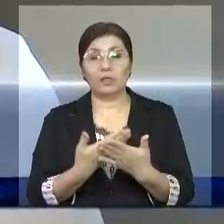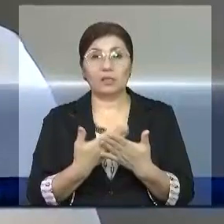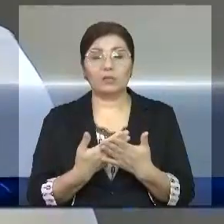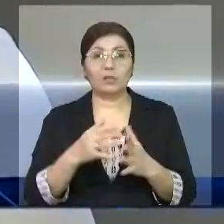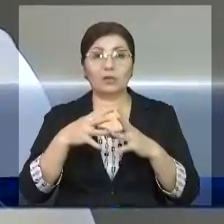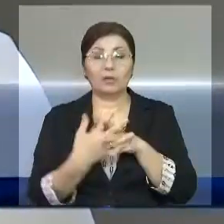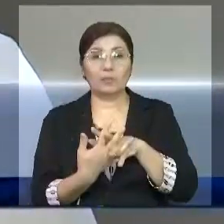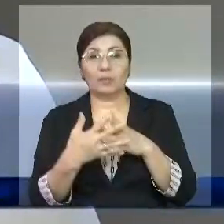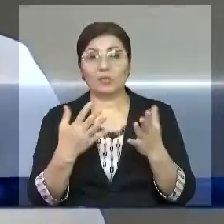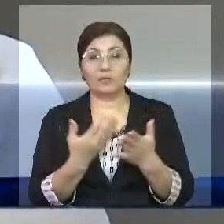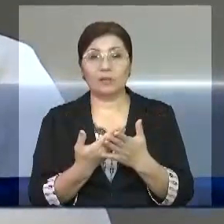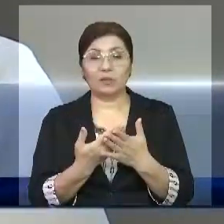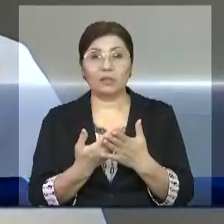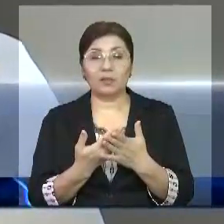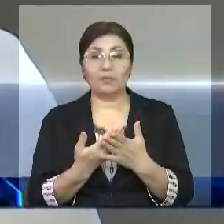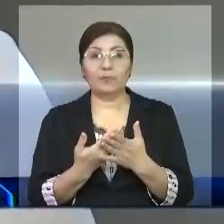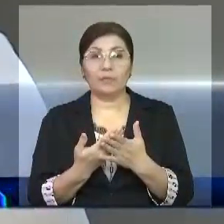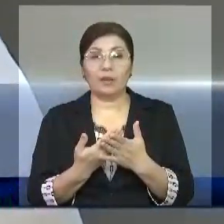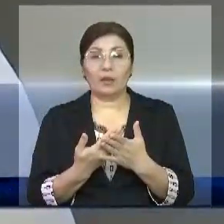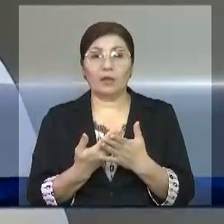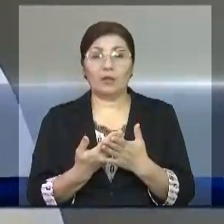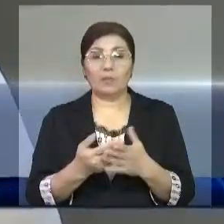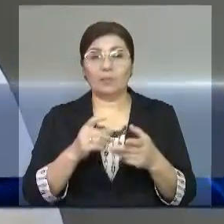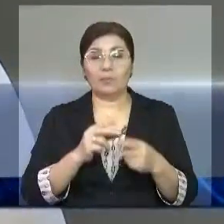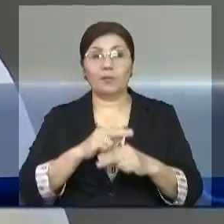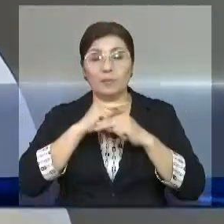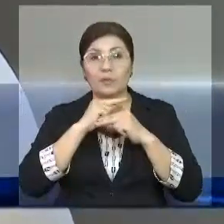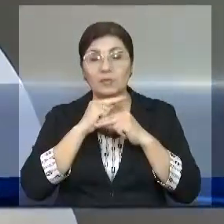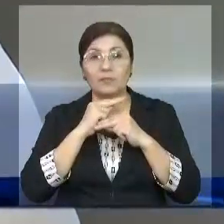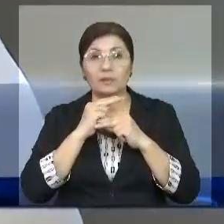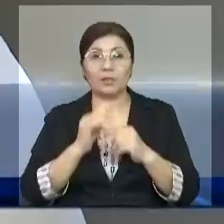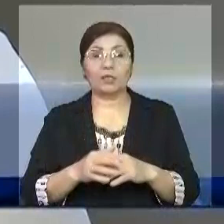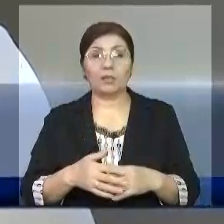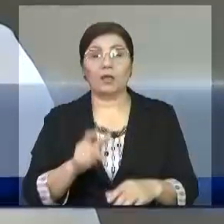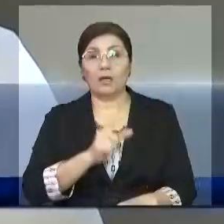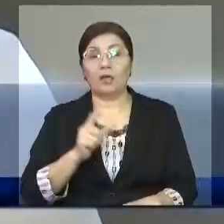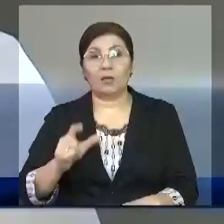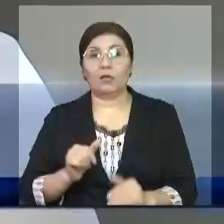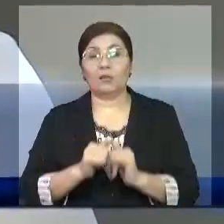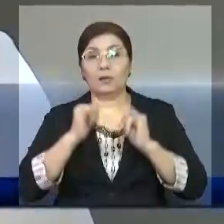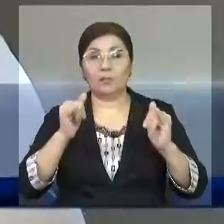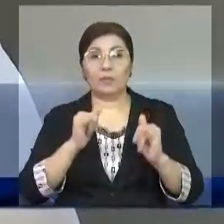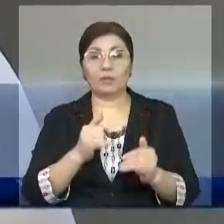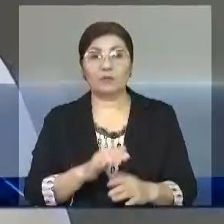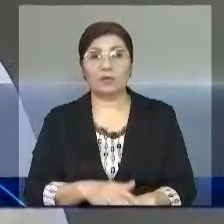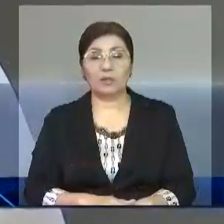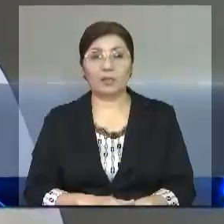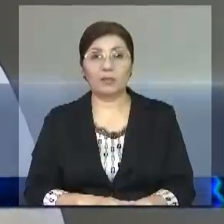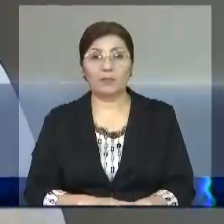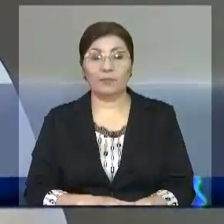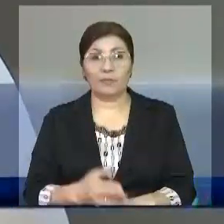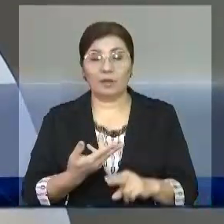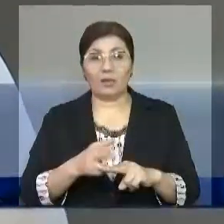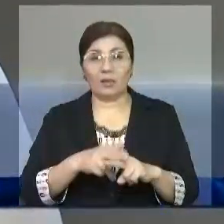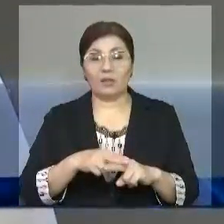село, учитывая перспективу развития населения и динамику роста детей в сельском населенном пункте, уже прогнозируется проектная мощность для